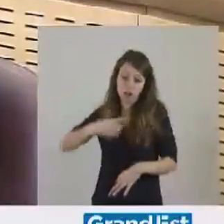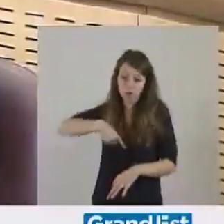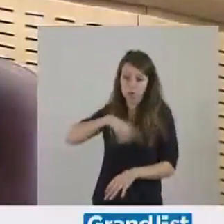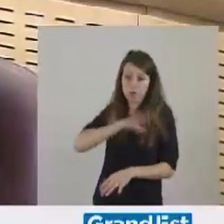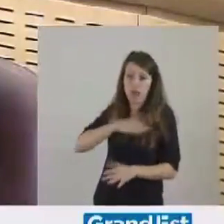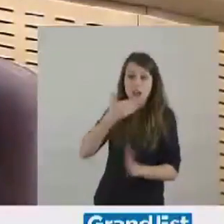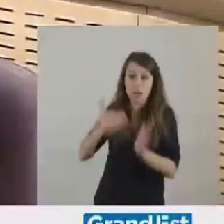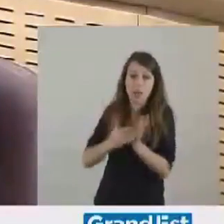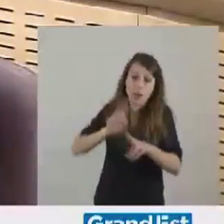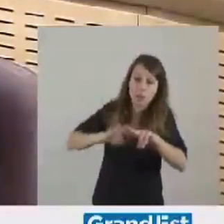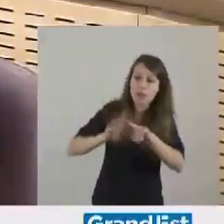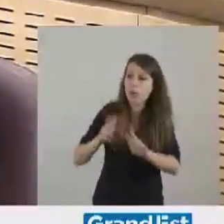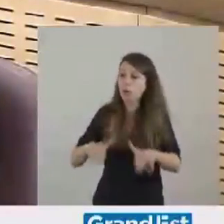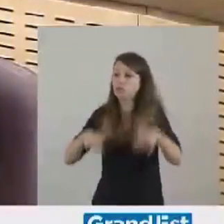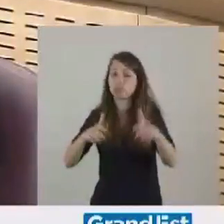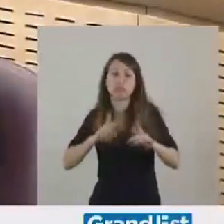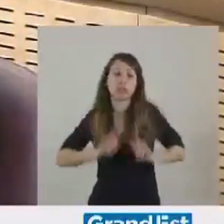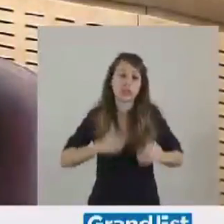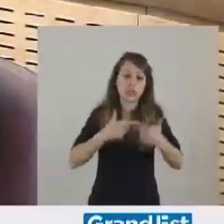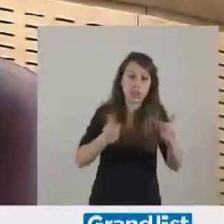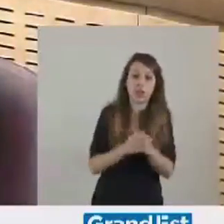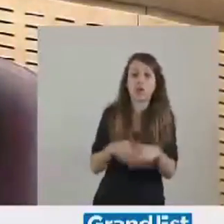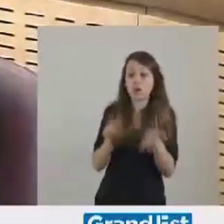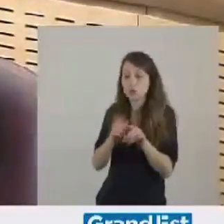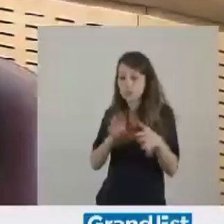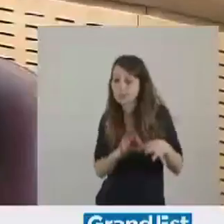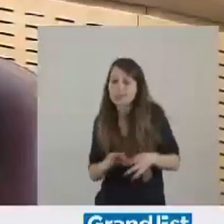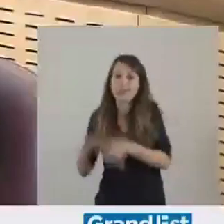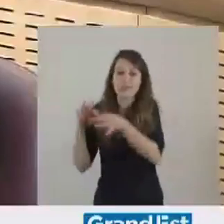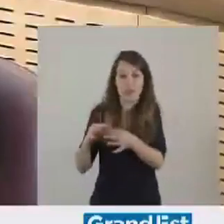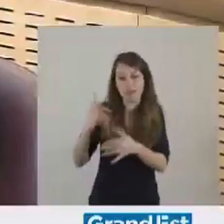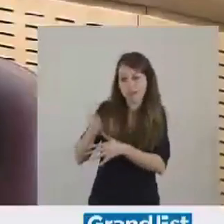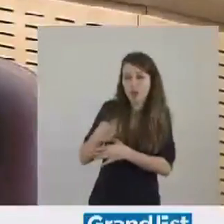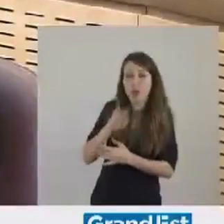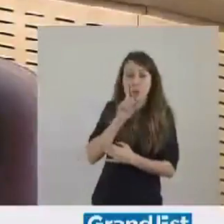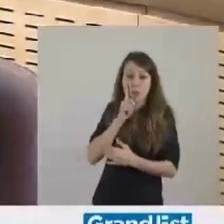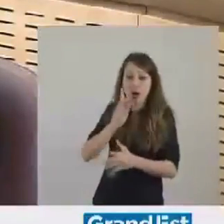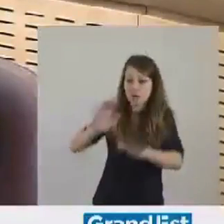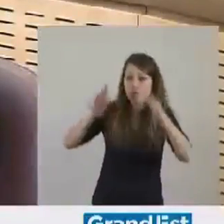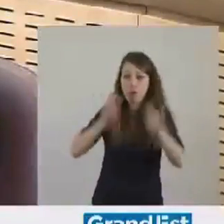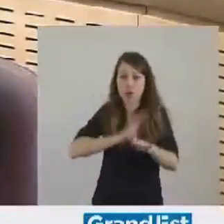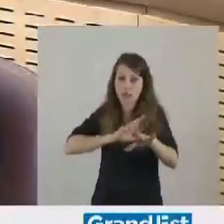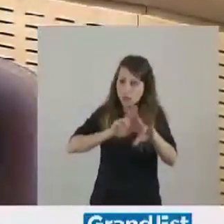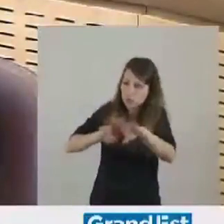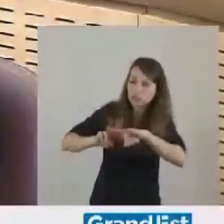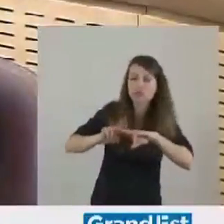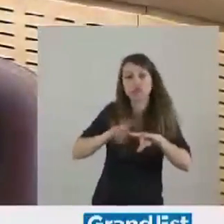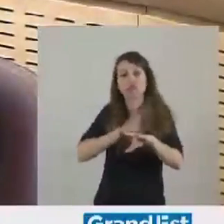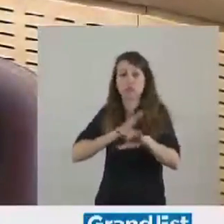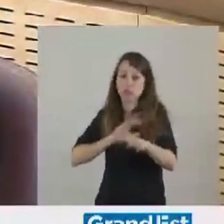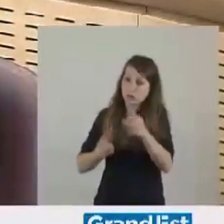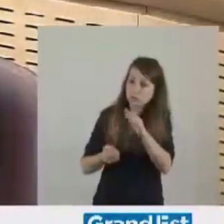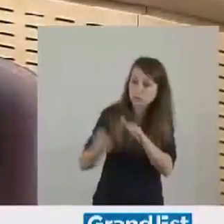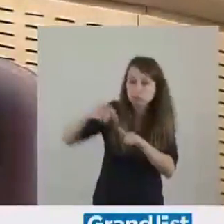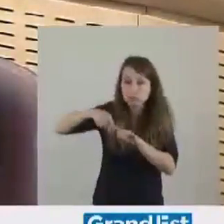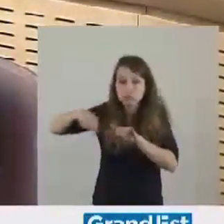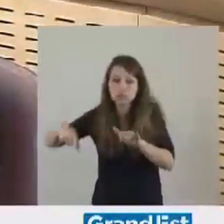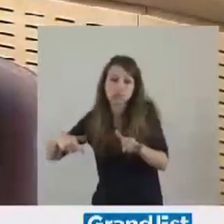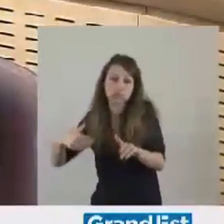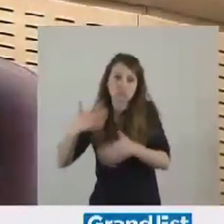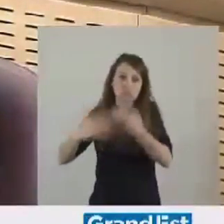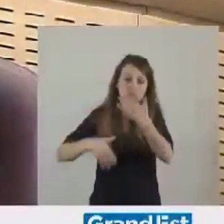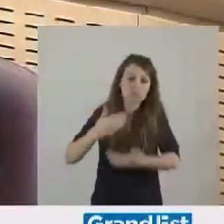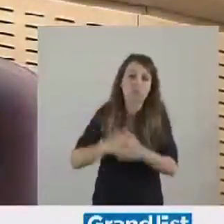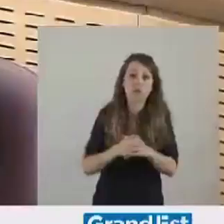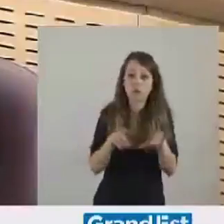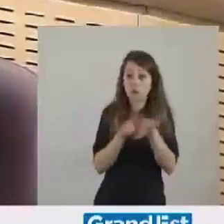forêt, en développant les filières de proximité, les projets de méthanisation, ou alors avec l'innovation, avec les pôles de compétitivité, ou avec la